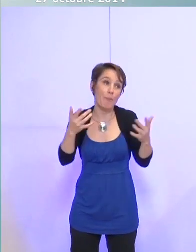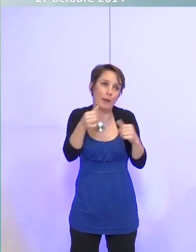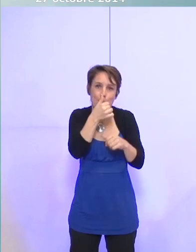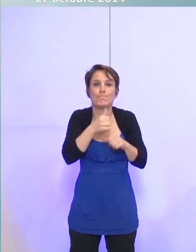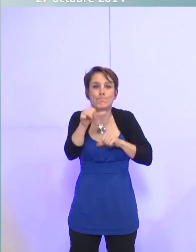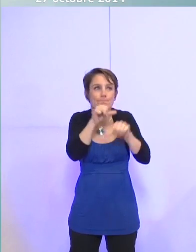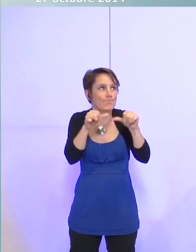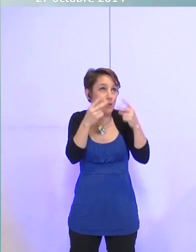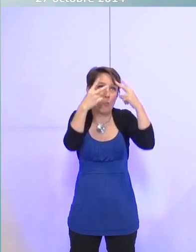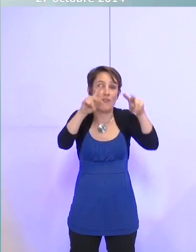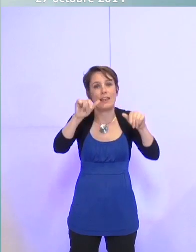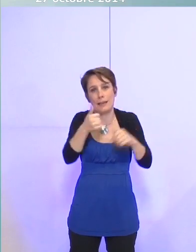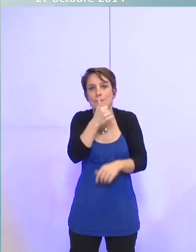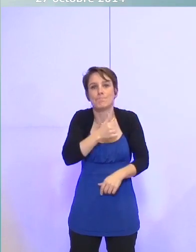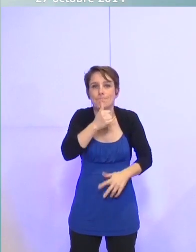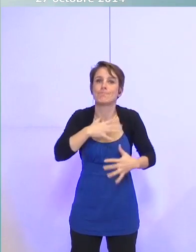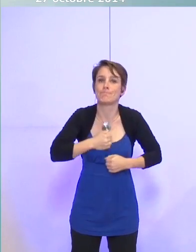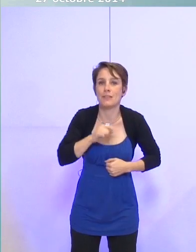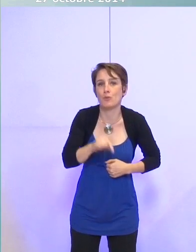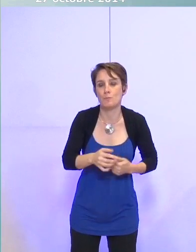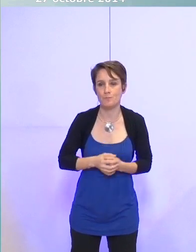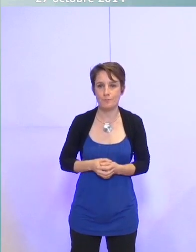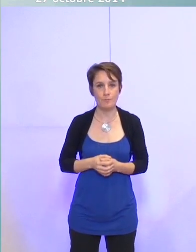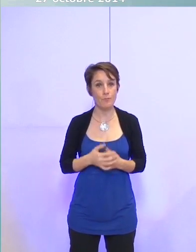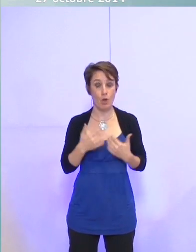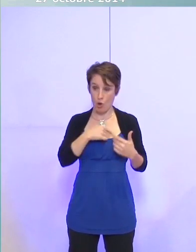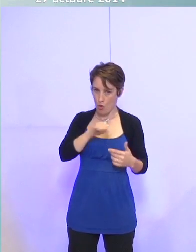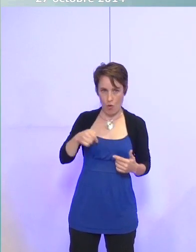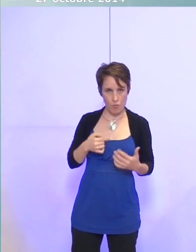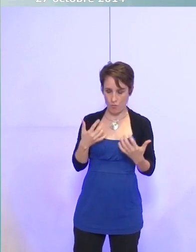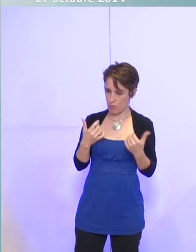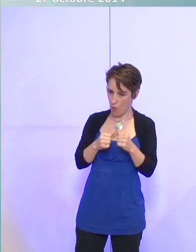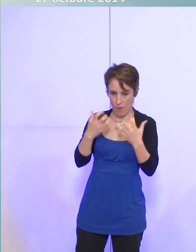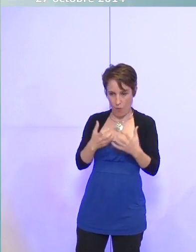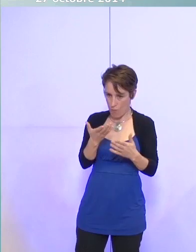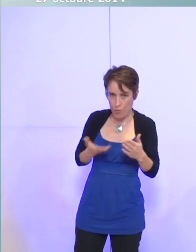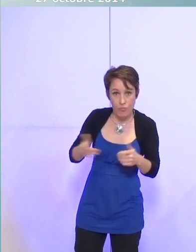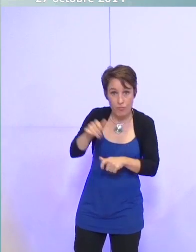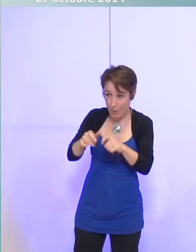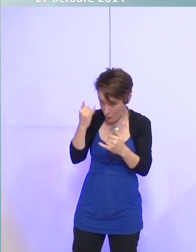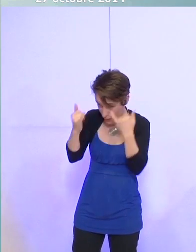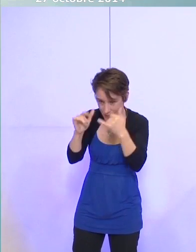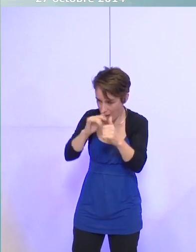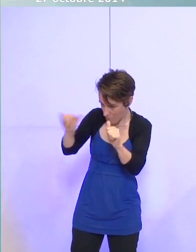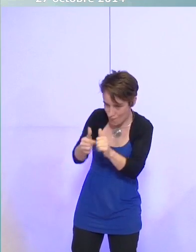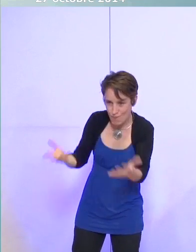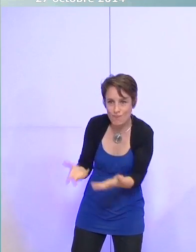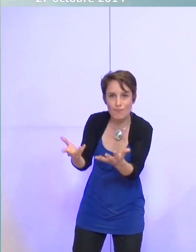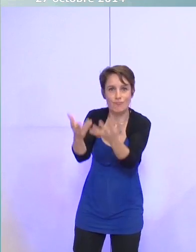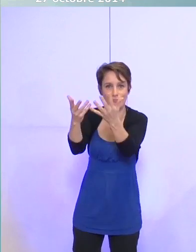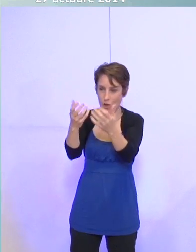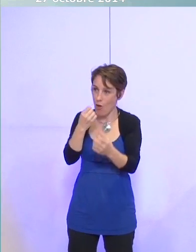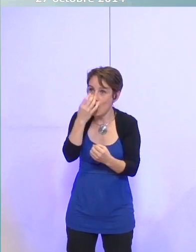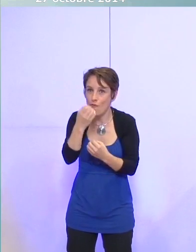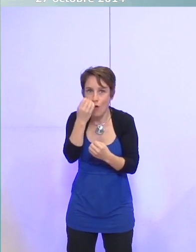Par cette délibération, nous souhaitons accompagner et encourager cette aspiration à retrouver de la nature en ville, à laisser entrer la flore dans nos rues,